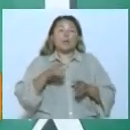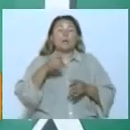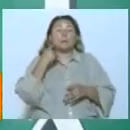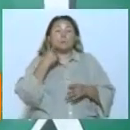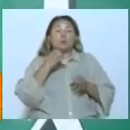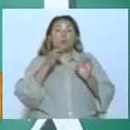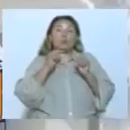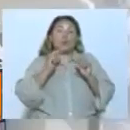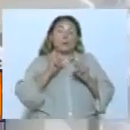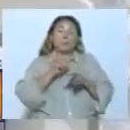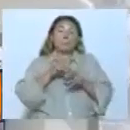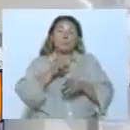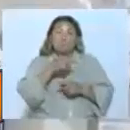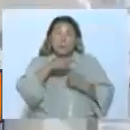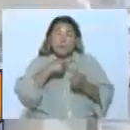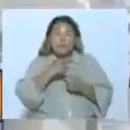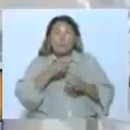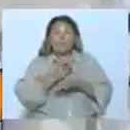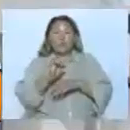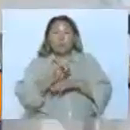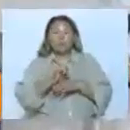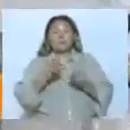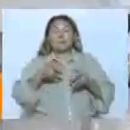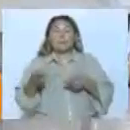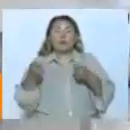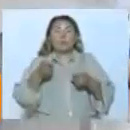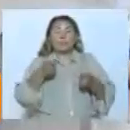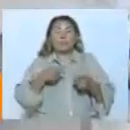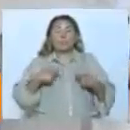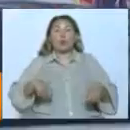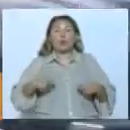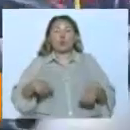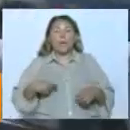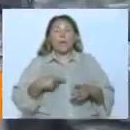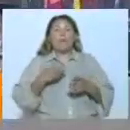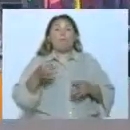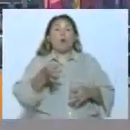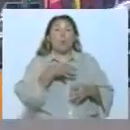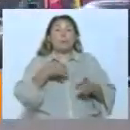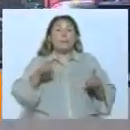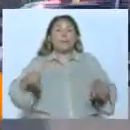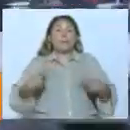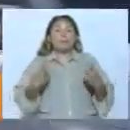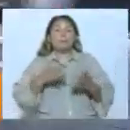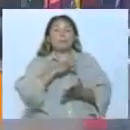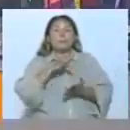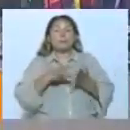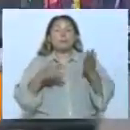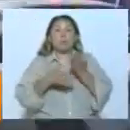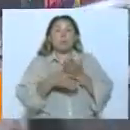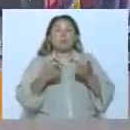добросовестного бизнеса и повышение качества производимой и ввозимой в страну продукции. Отметим, что в области организован центры помощи,